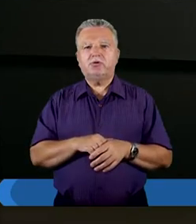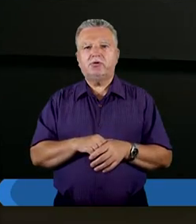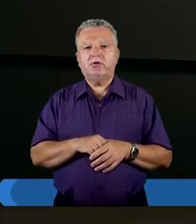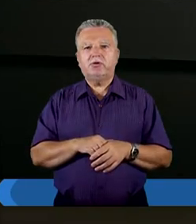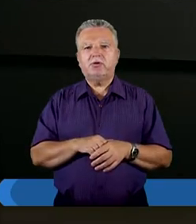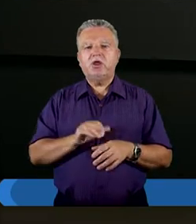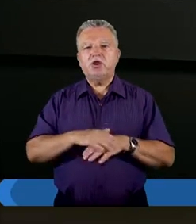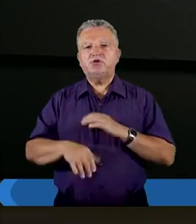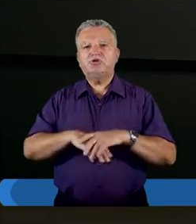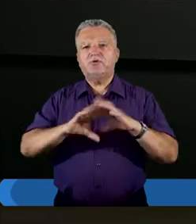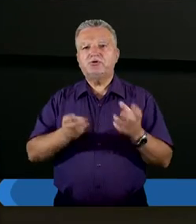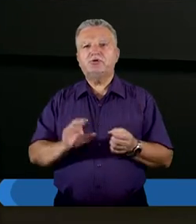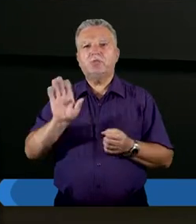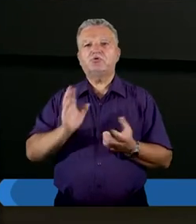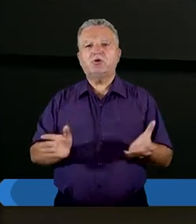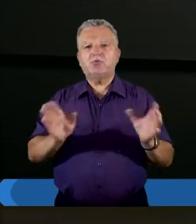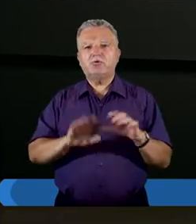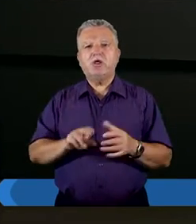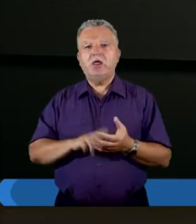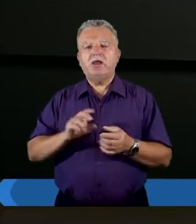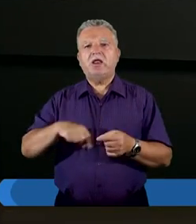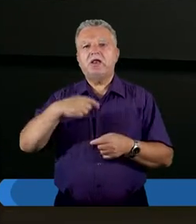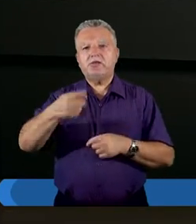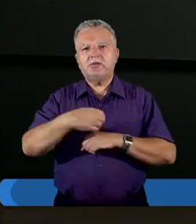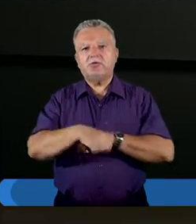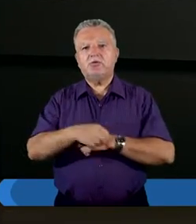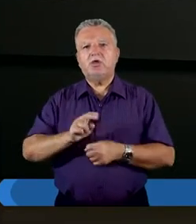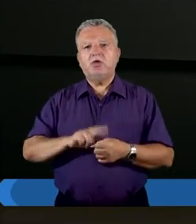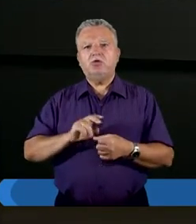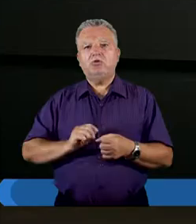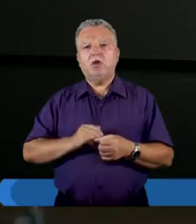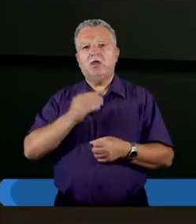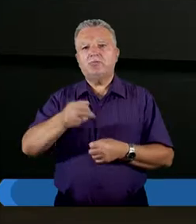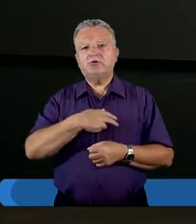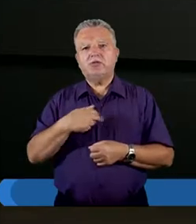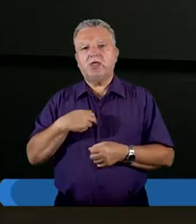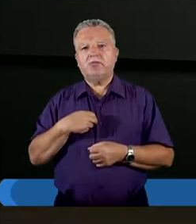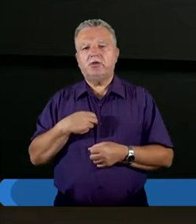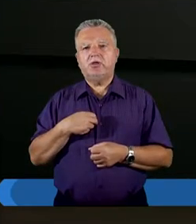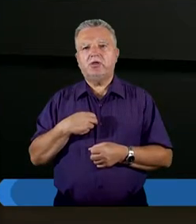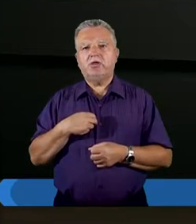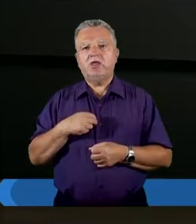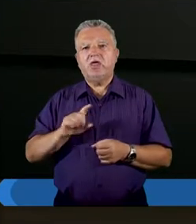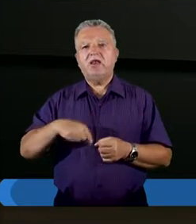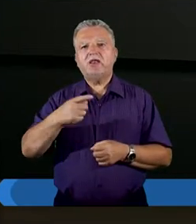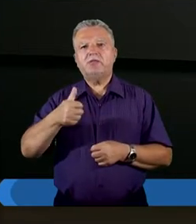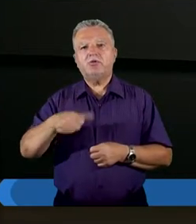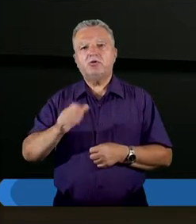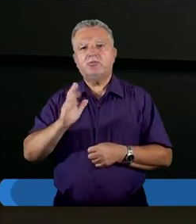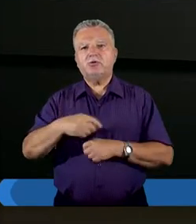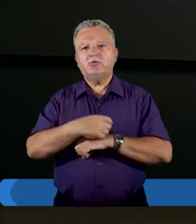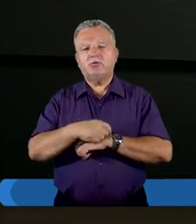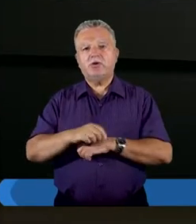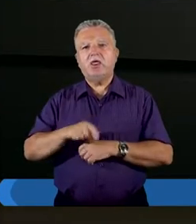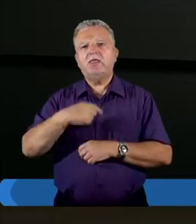oczywiście wszystkim życzyć Bożego błogosławieństwa na te kolejne rozważania, które będą przed nami. I może tylko zapowiem, że w przyszłym tygodniu będziemy